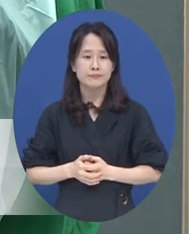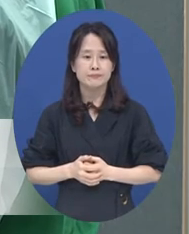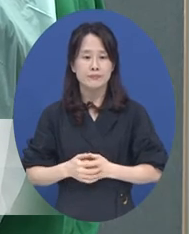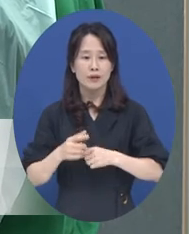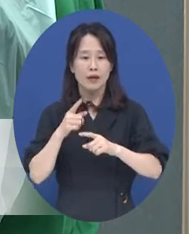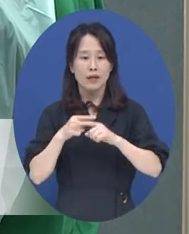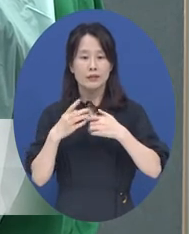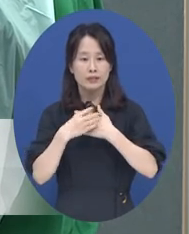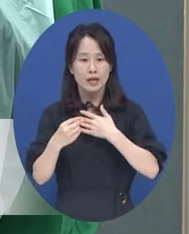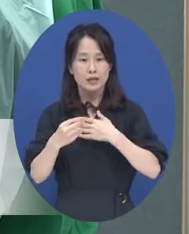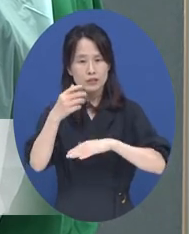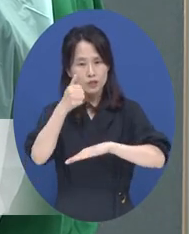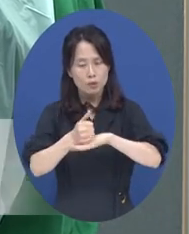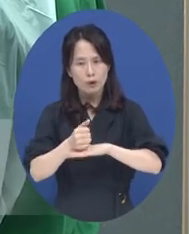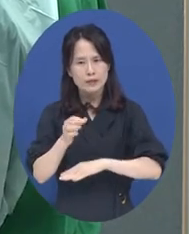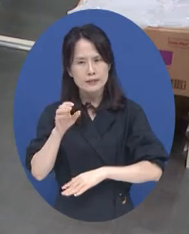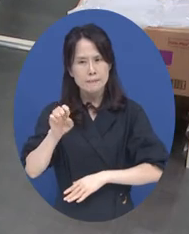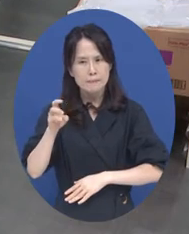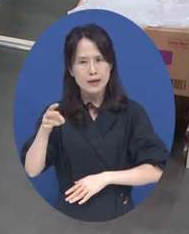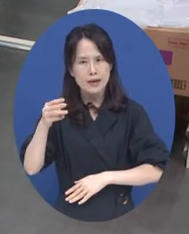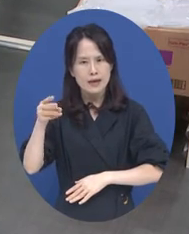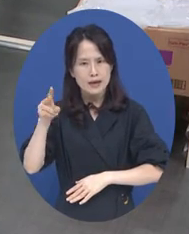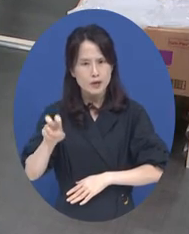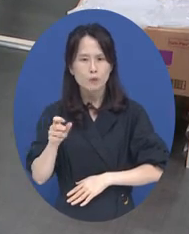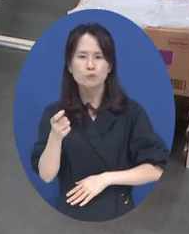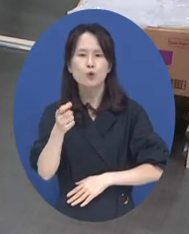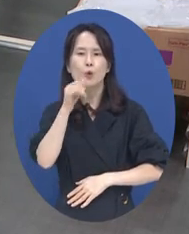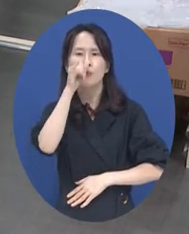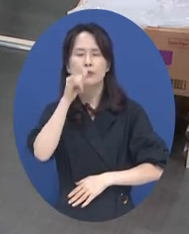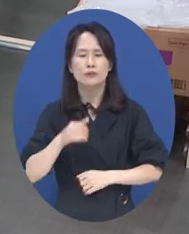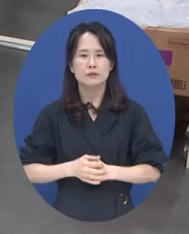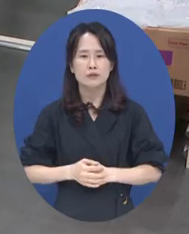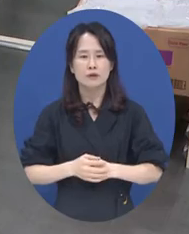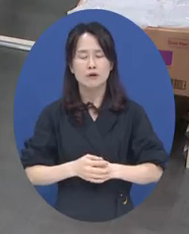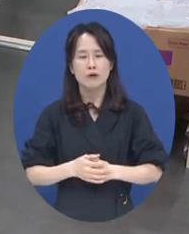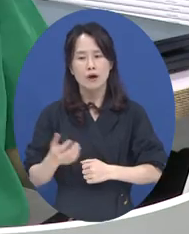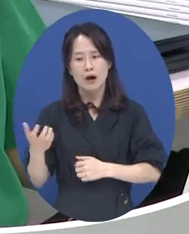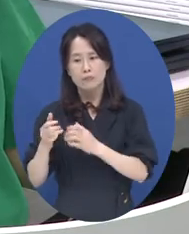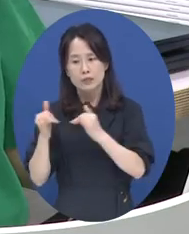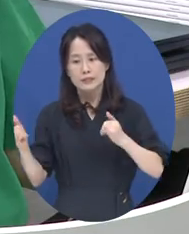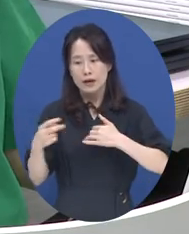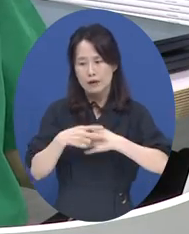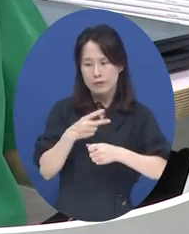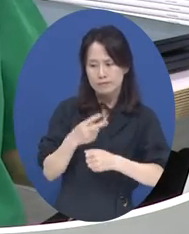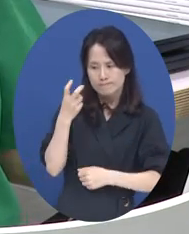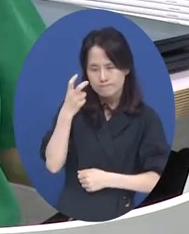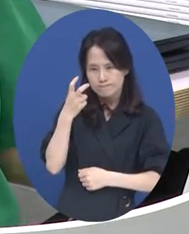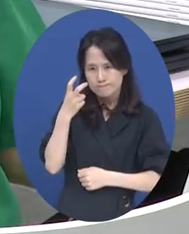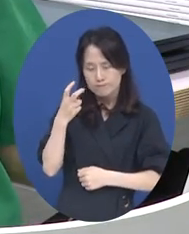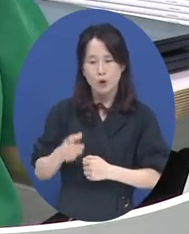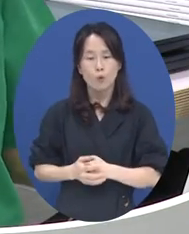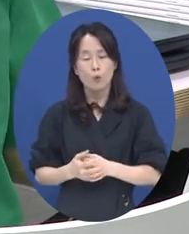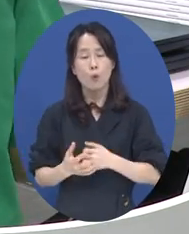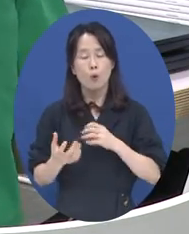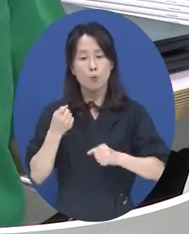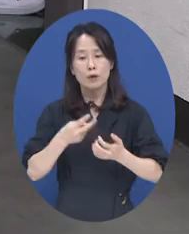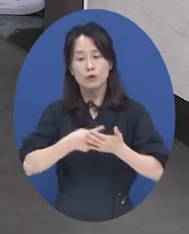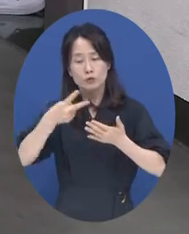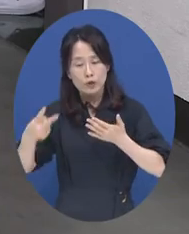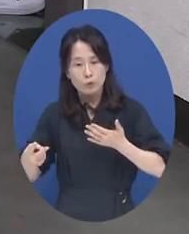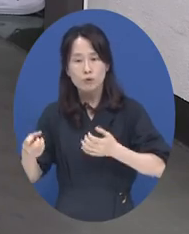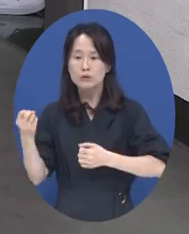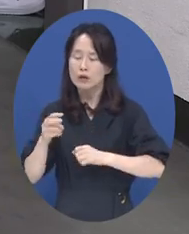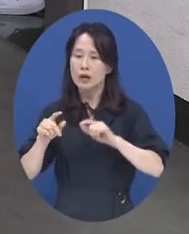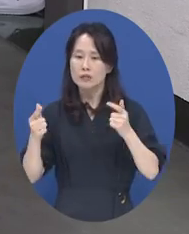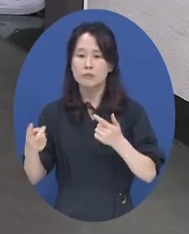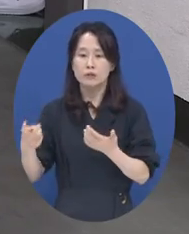엑스레이 결과는 약간의 폐렴이 있어요. 환자 상태를 의료진이 관찰했다가 바로 집에 갈 수도, 입원 조치가 취해질